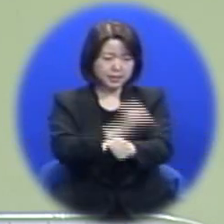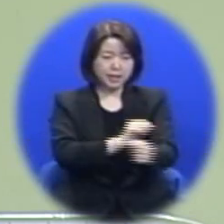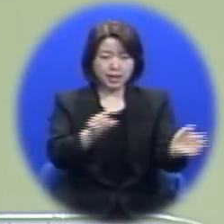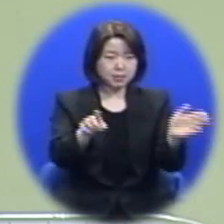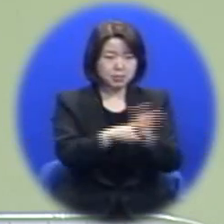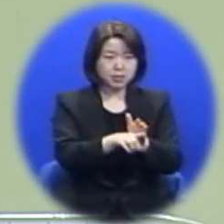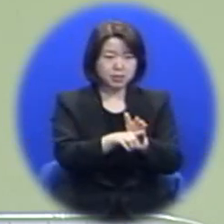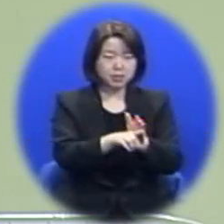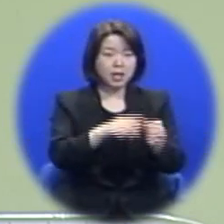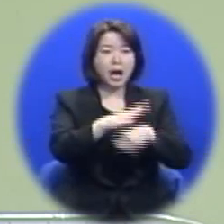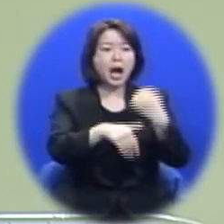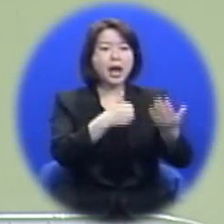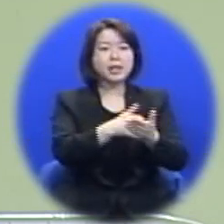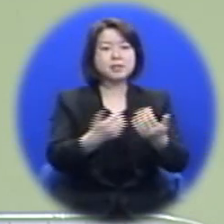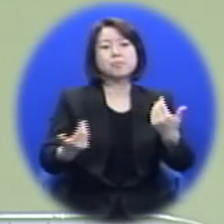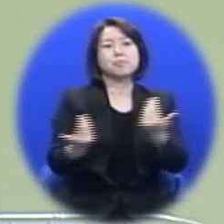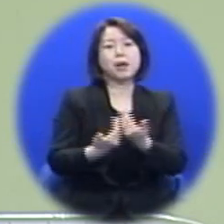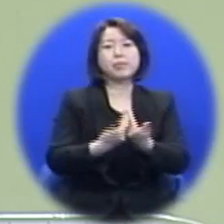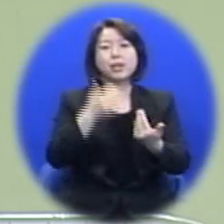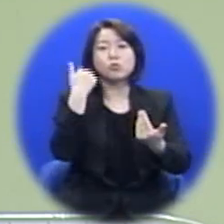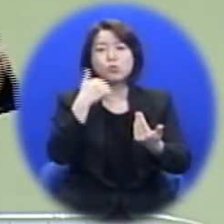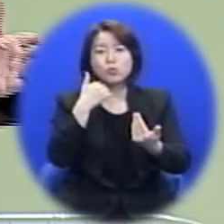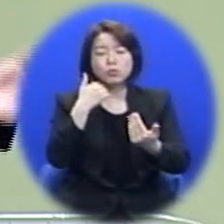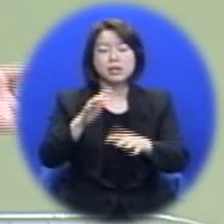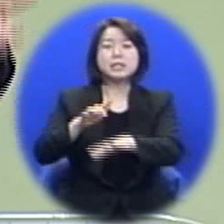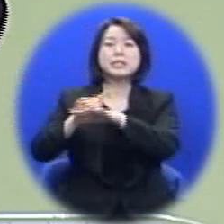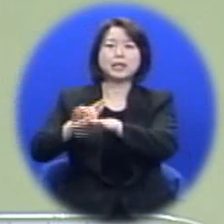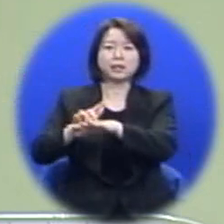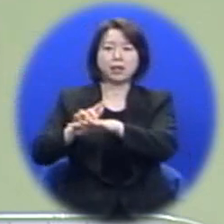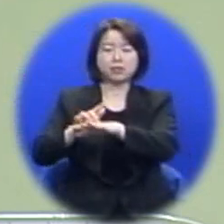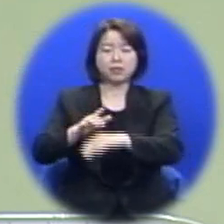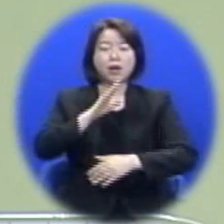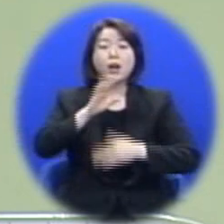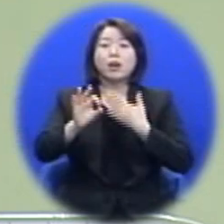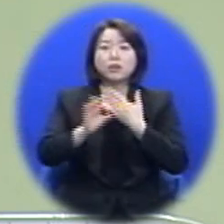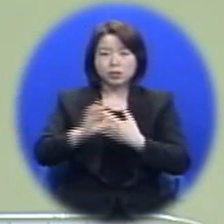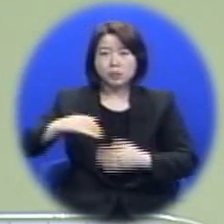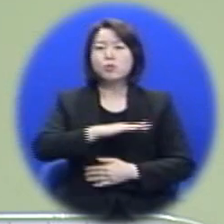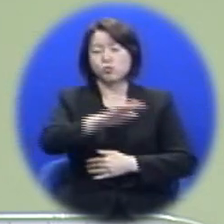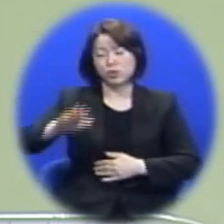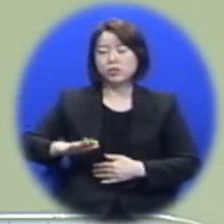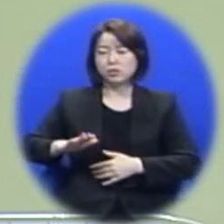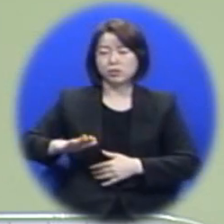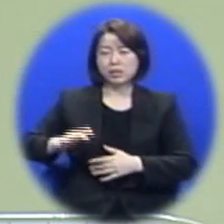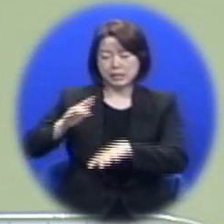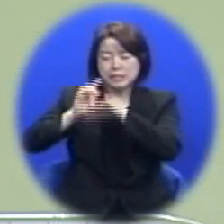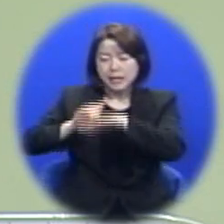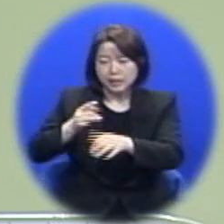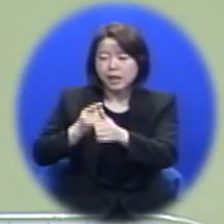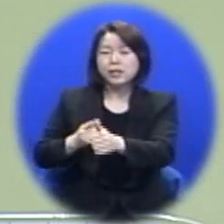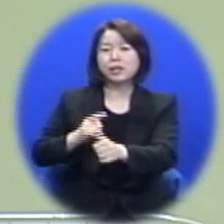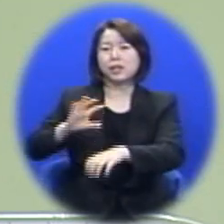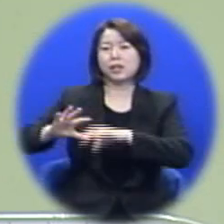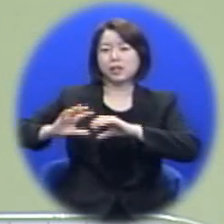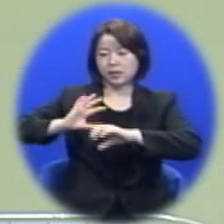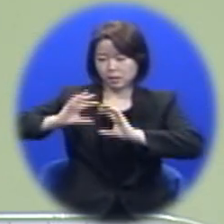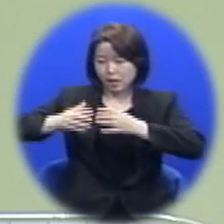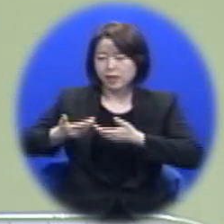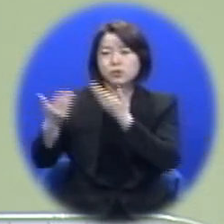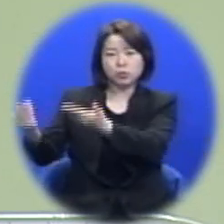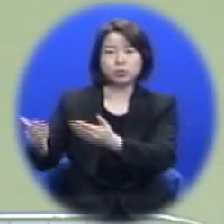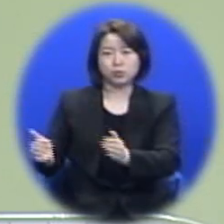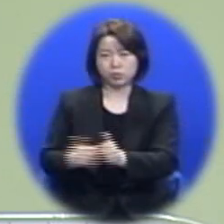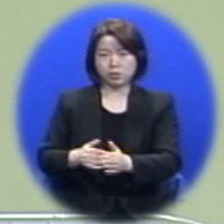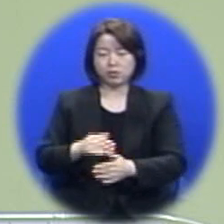누구냐 사탄이 되더라 어 그럼 우리는 4탄 한테 우리나라를 바칩니다 이랬던 거예요